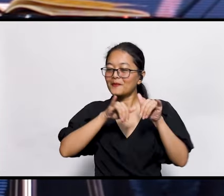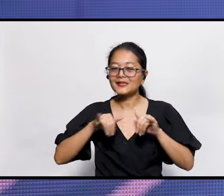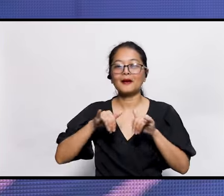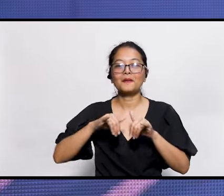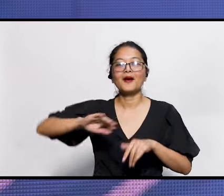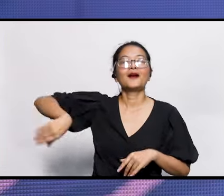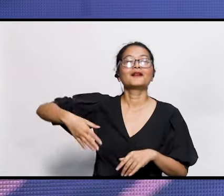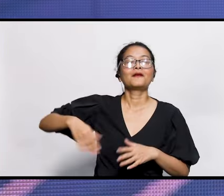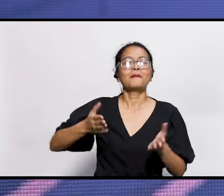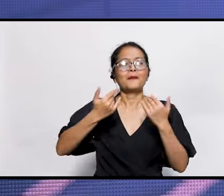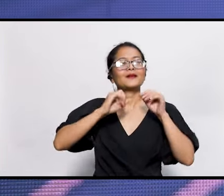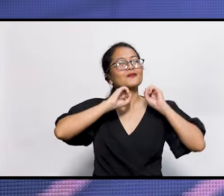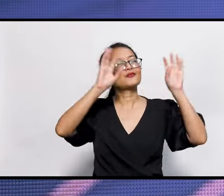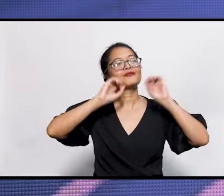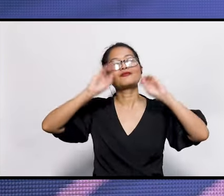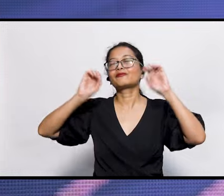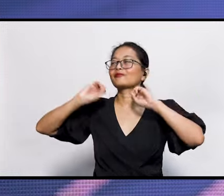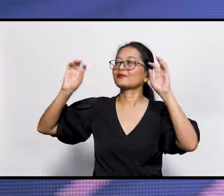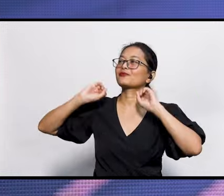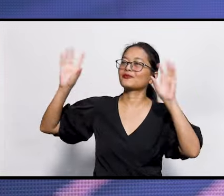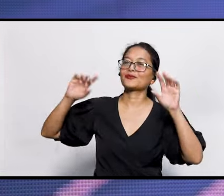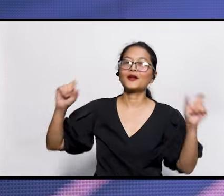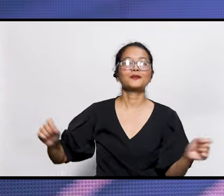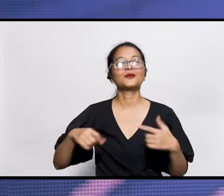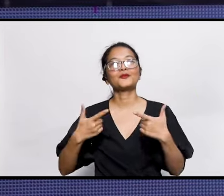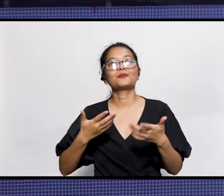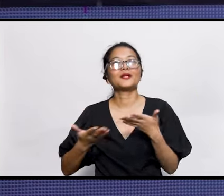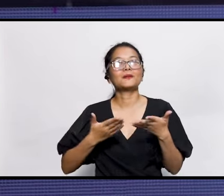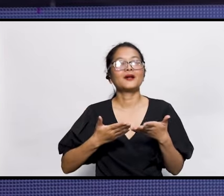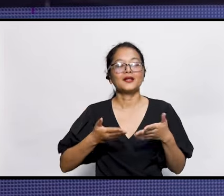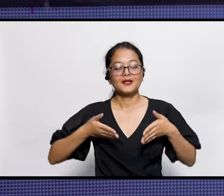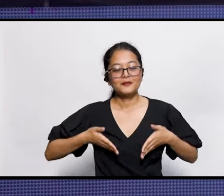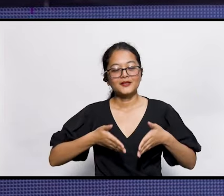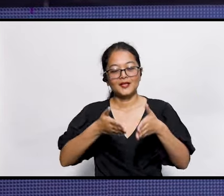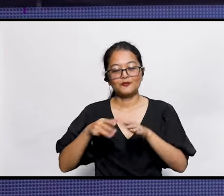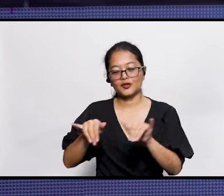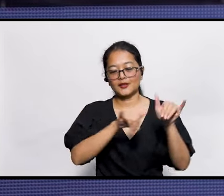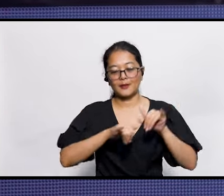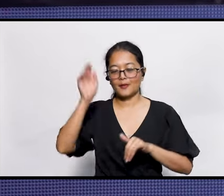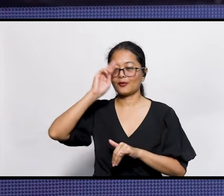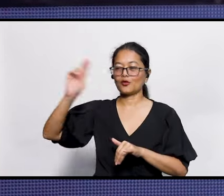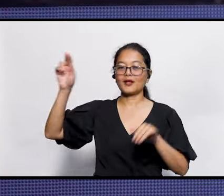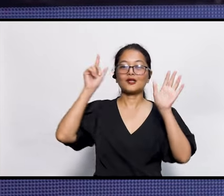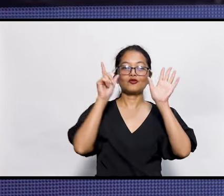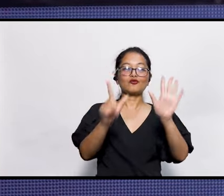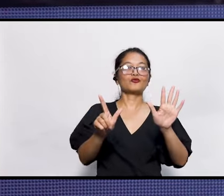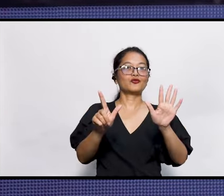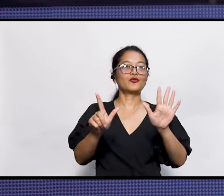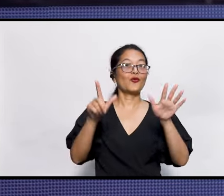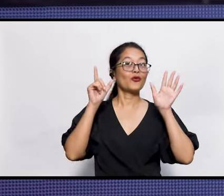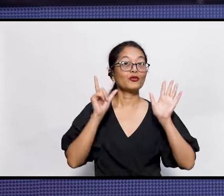resonate The Echo of life Bagaimana perjalanan Anda bersama Tuhan Seven anda